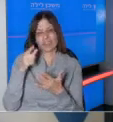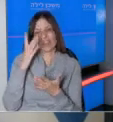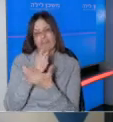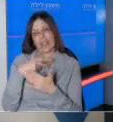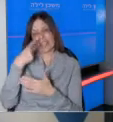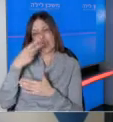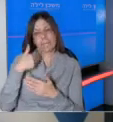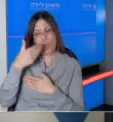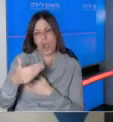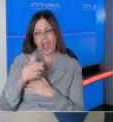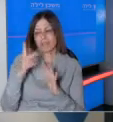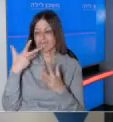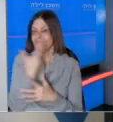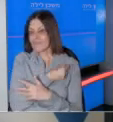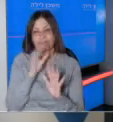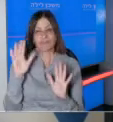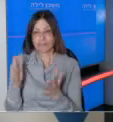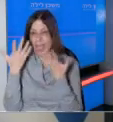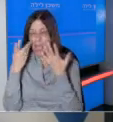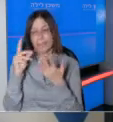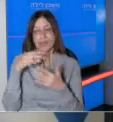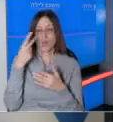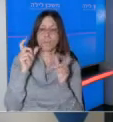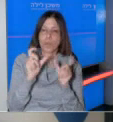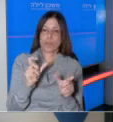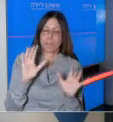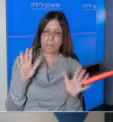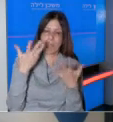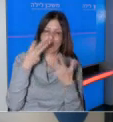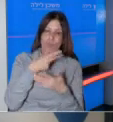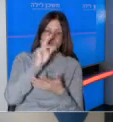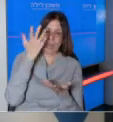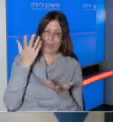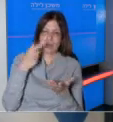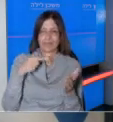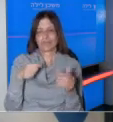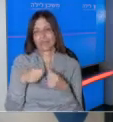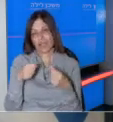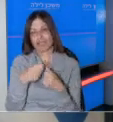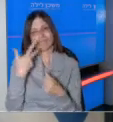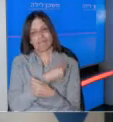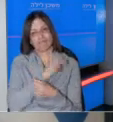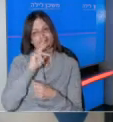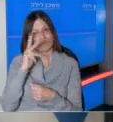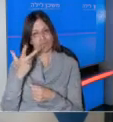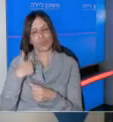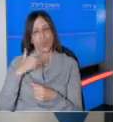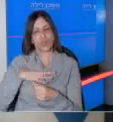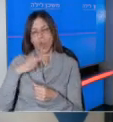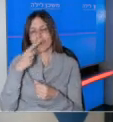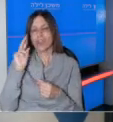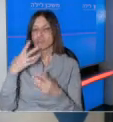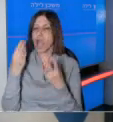ככל שתחסנו אותם מהר יותר, הם יהיו מוגנים מהר יותר. ולגבי בוסטרים, אני רוצה לומר, יש